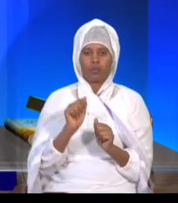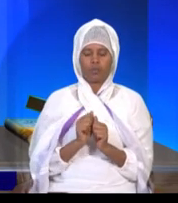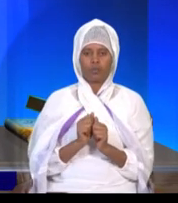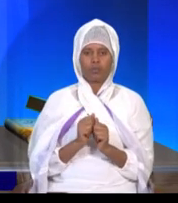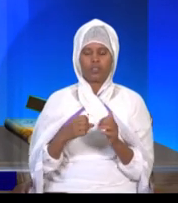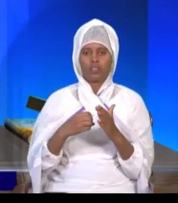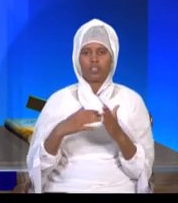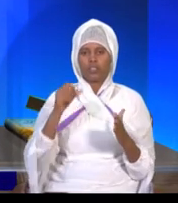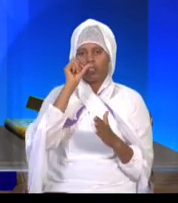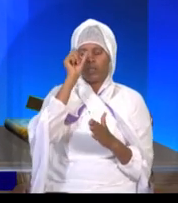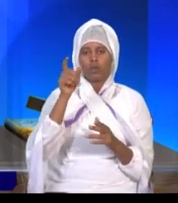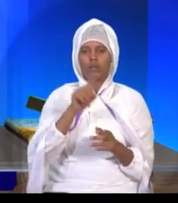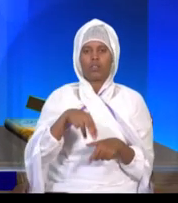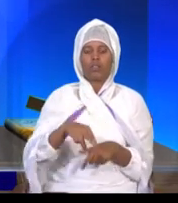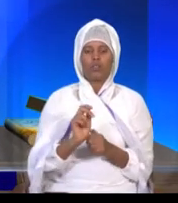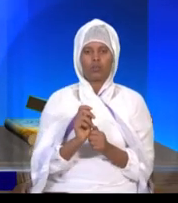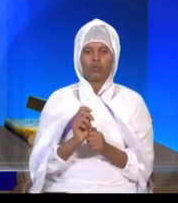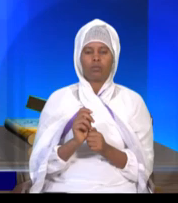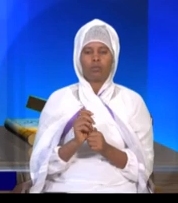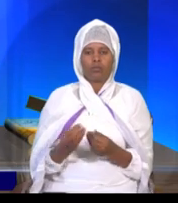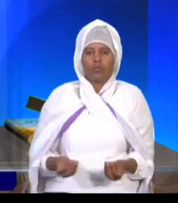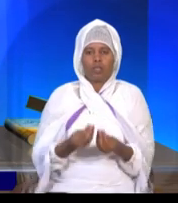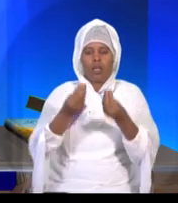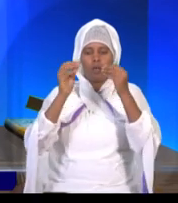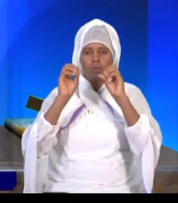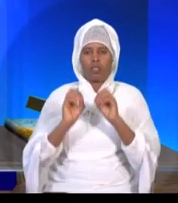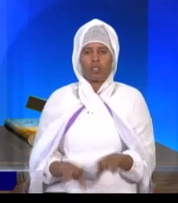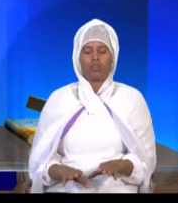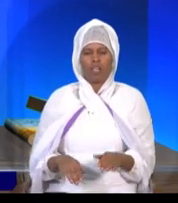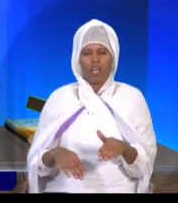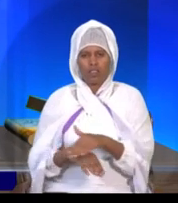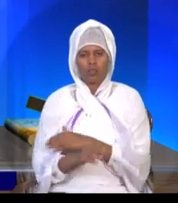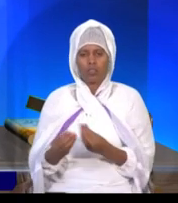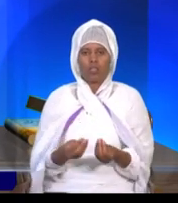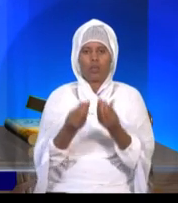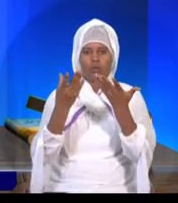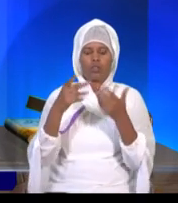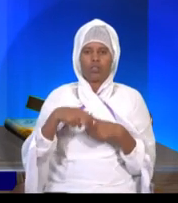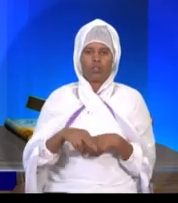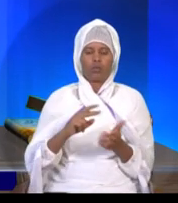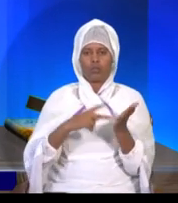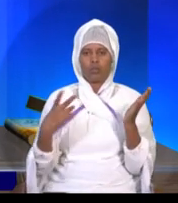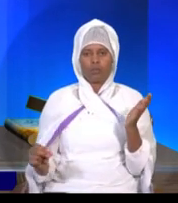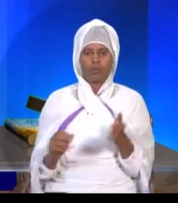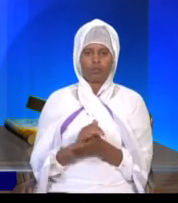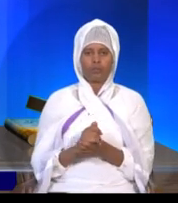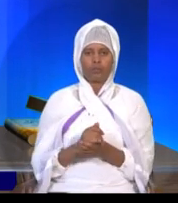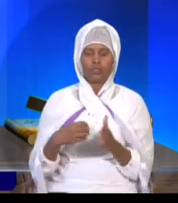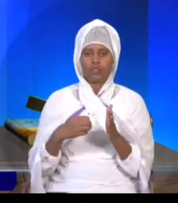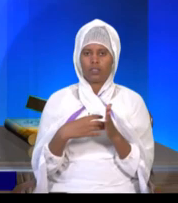نعوهم معيهم يقول سلزن عقوال ما نامي كيلو وستسيئول تحتيت نفتناي تحت زخوانا سيئول تدربيهم